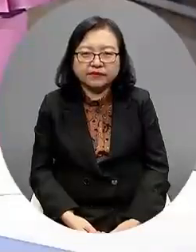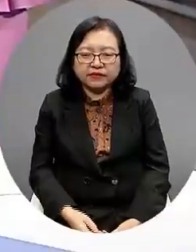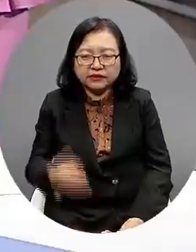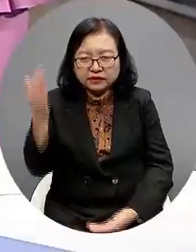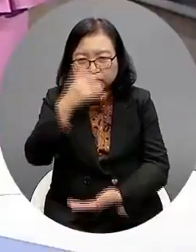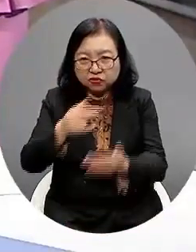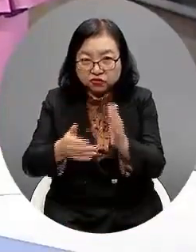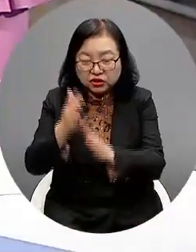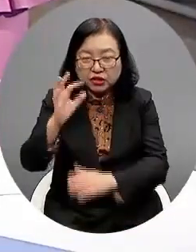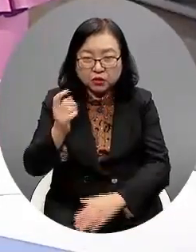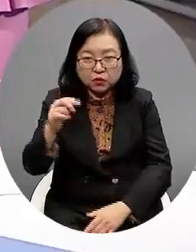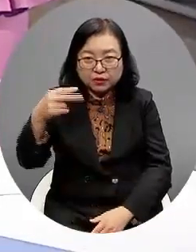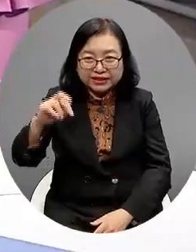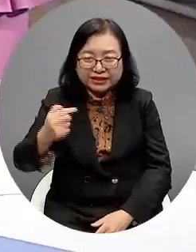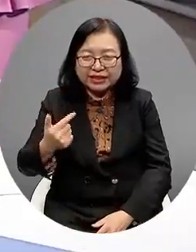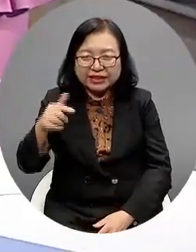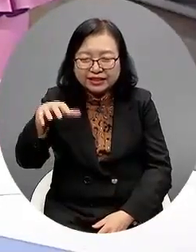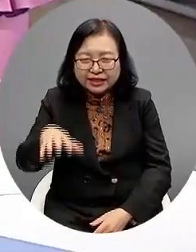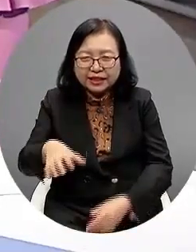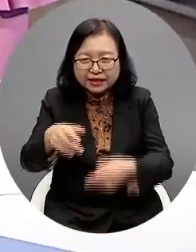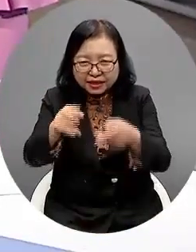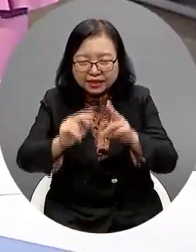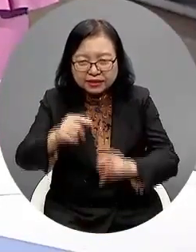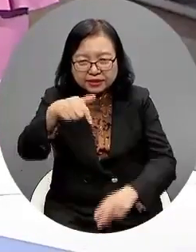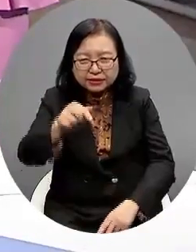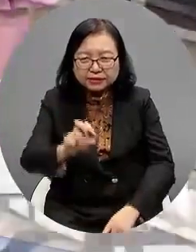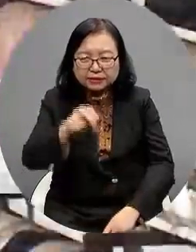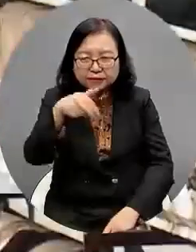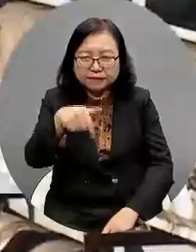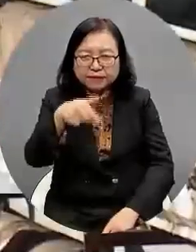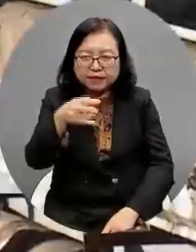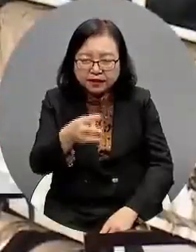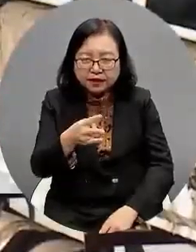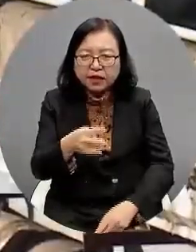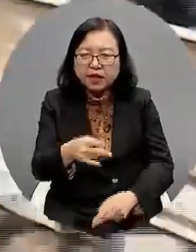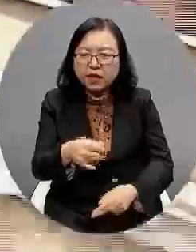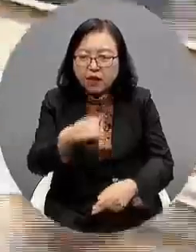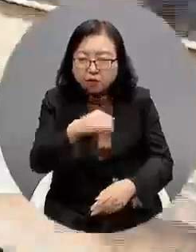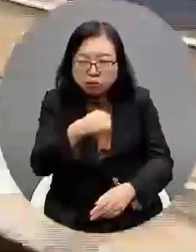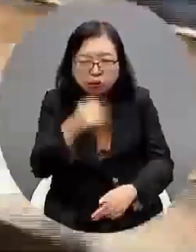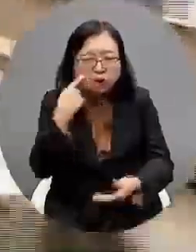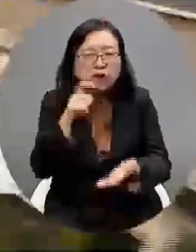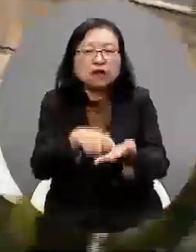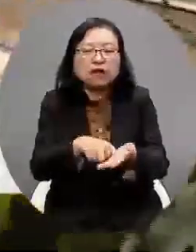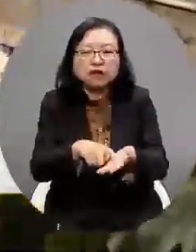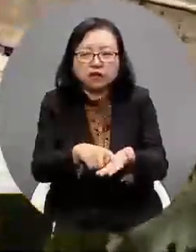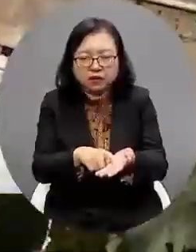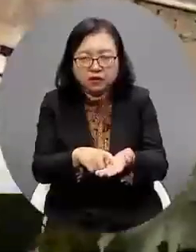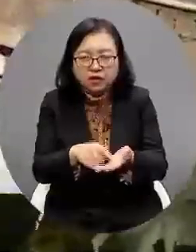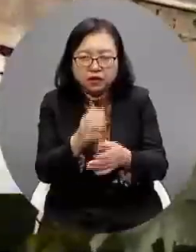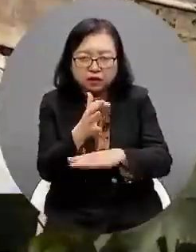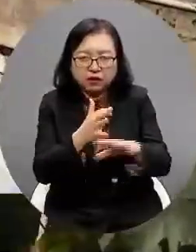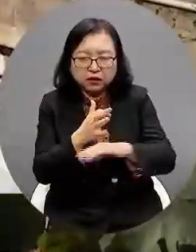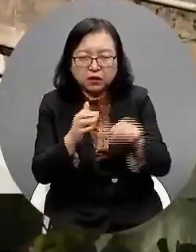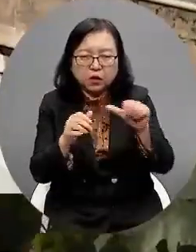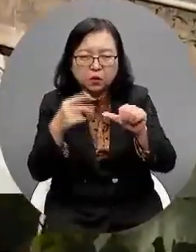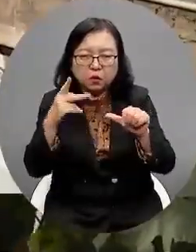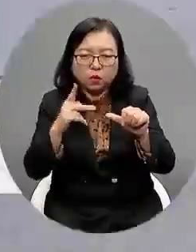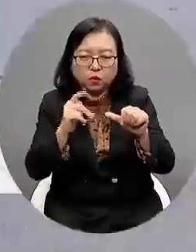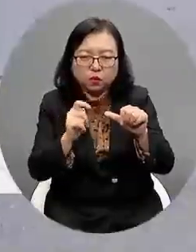청주시 옥산면에 있는 금계 교회 중대 결함이 발생해 5톤 이상의 차량 통행이 제한됩니다